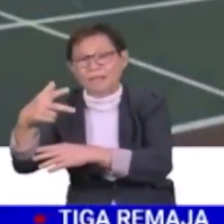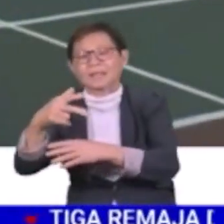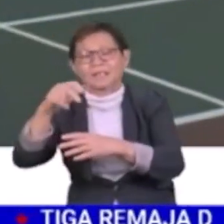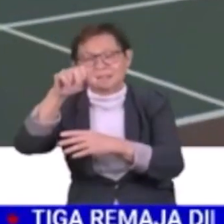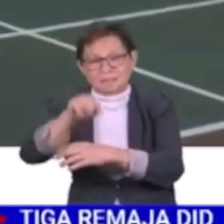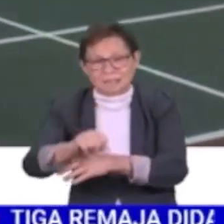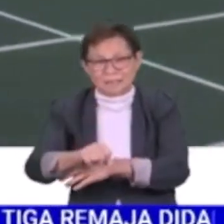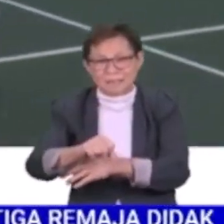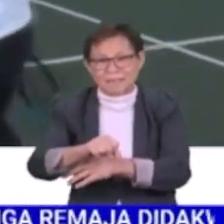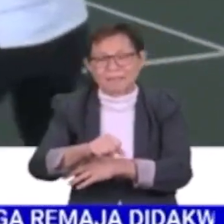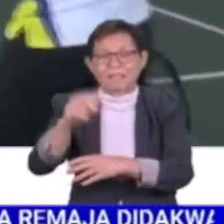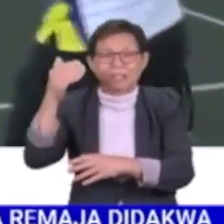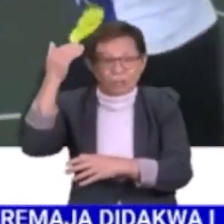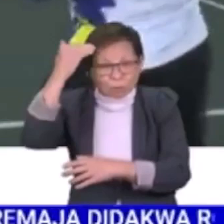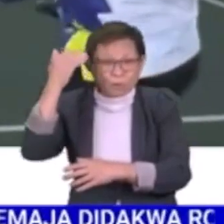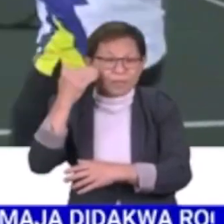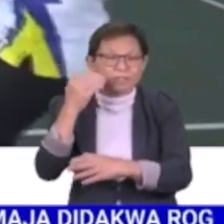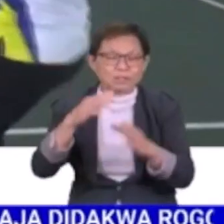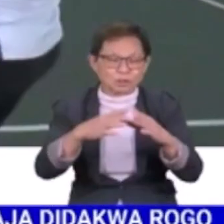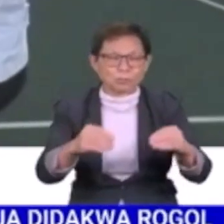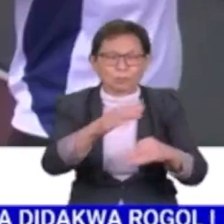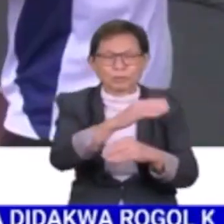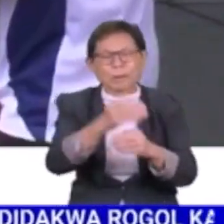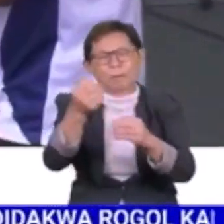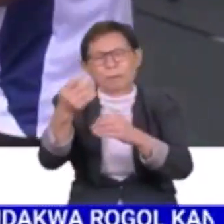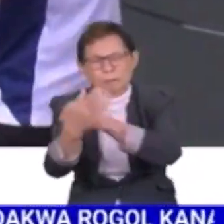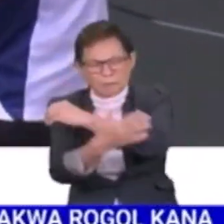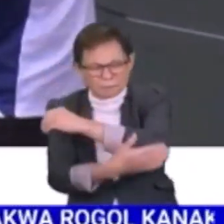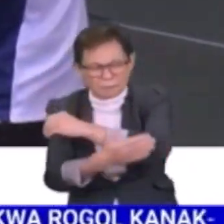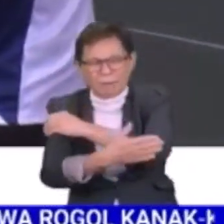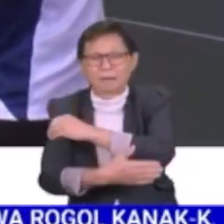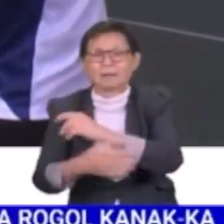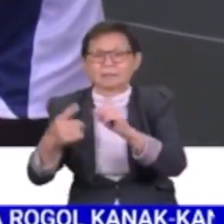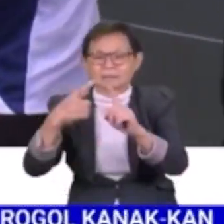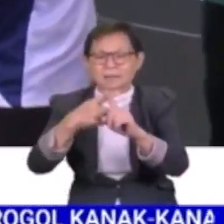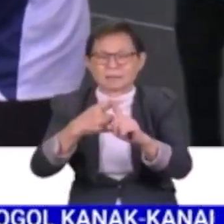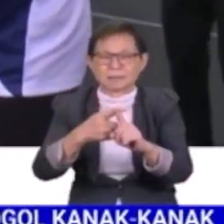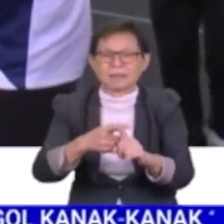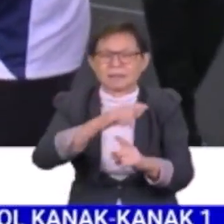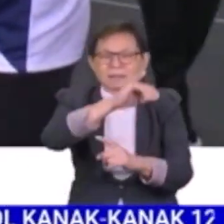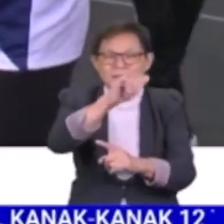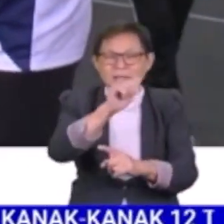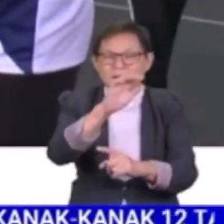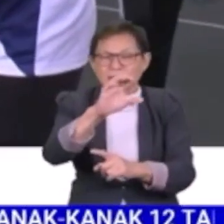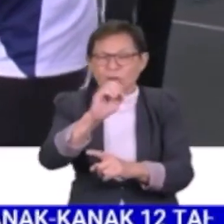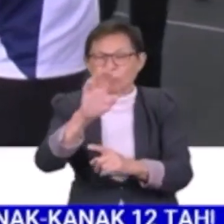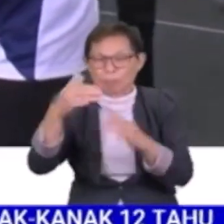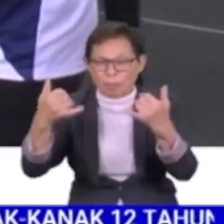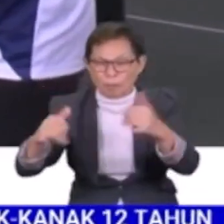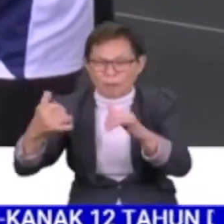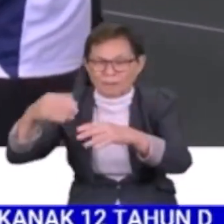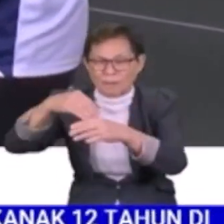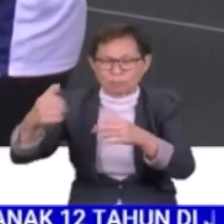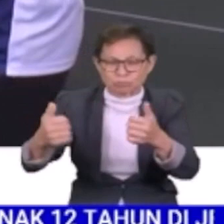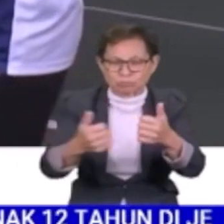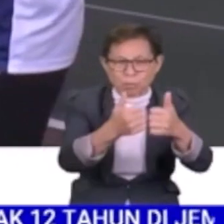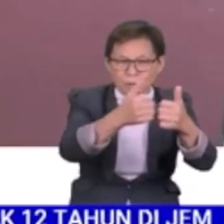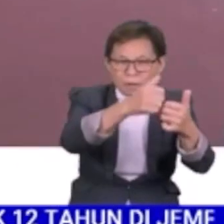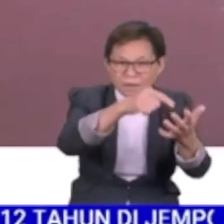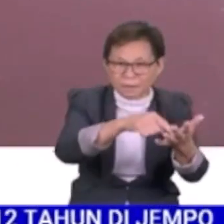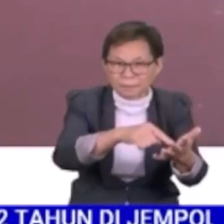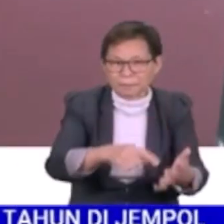dan Indonesia beberapa pemain kebangsaan dari Joho ada mau christmaphis dan aksi dalam Gerhana